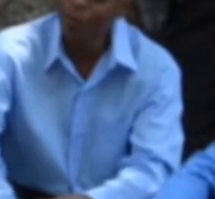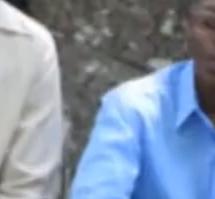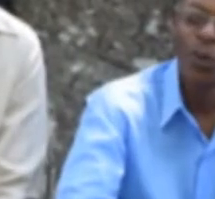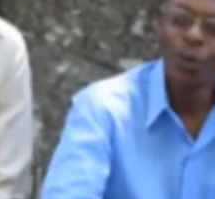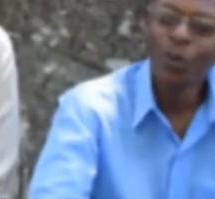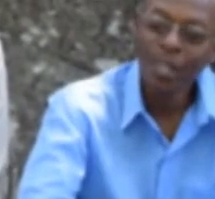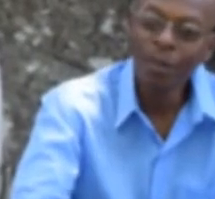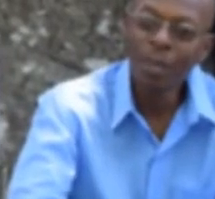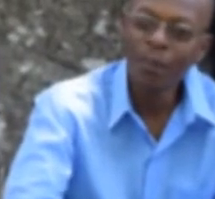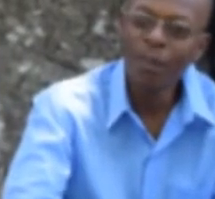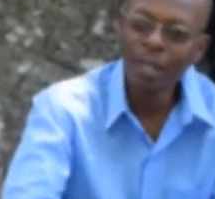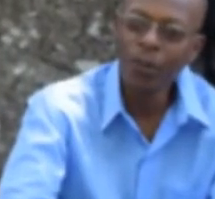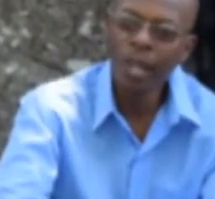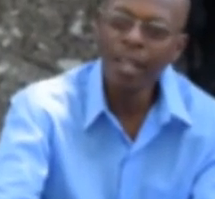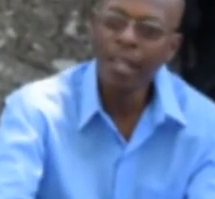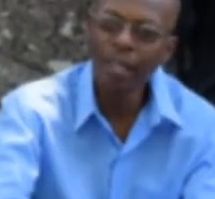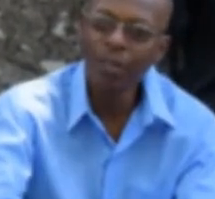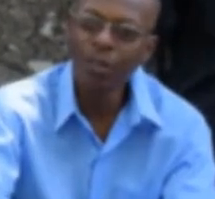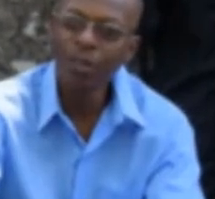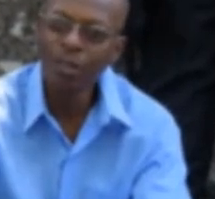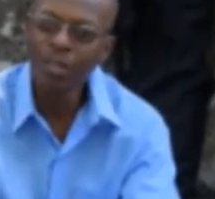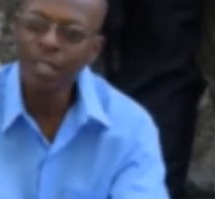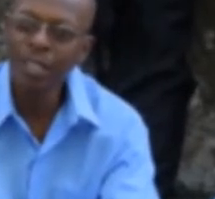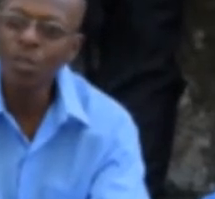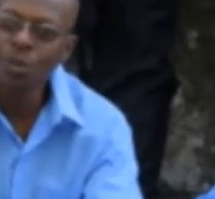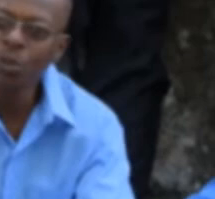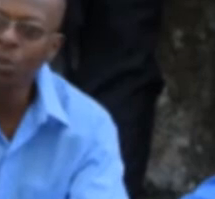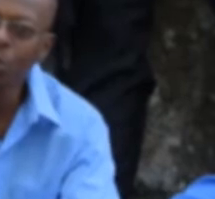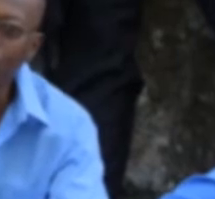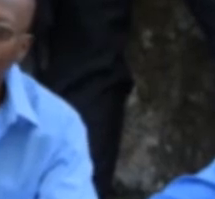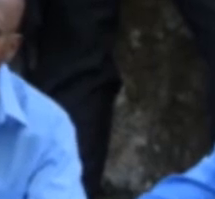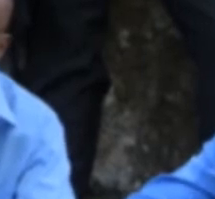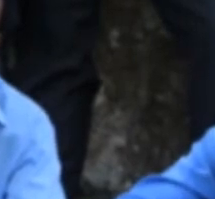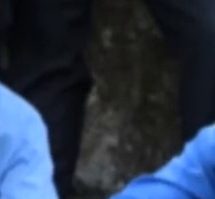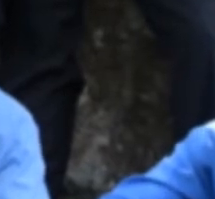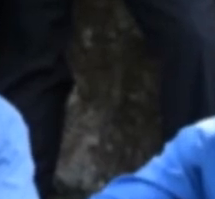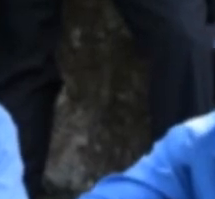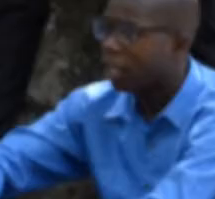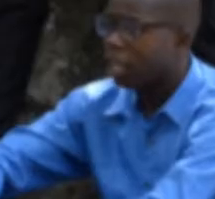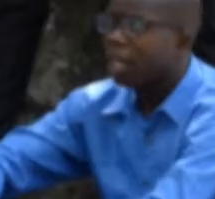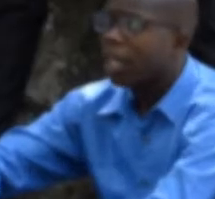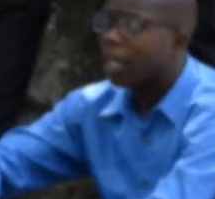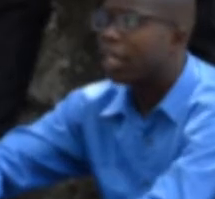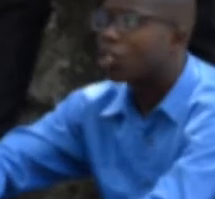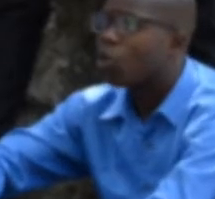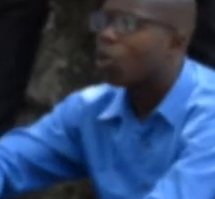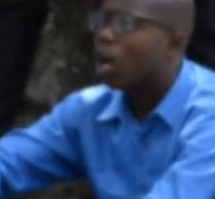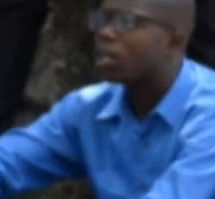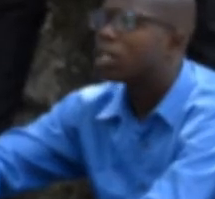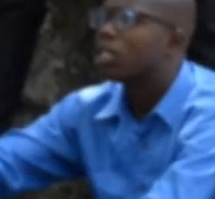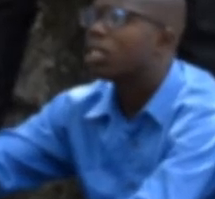mambo. Chop imba parendo. Jesu mutunga miri.